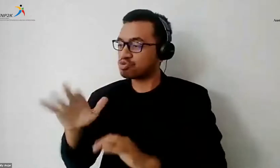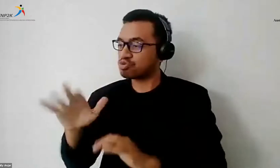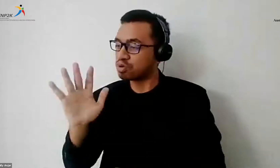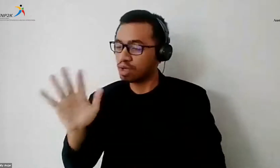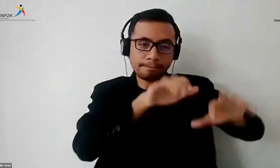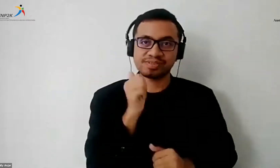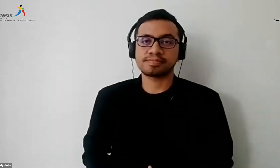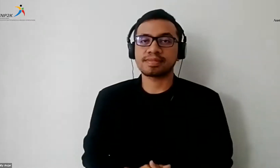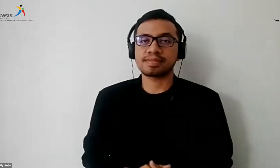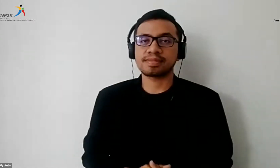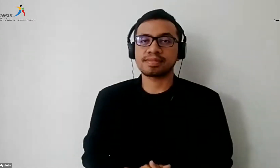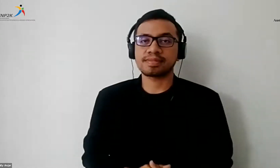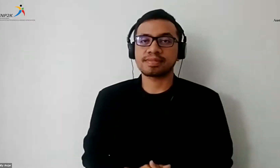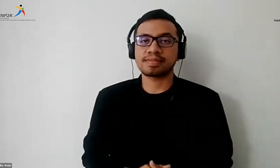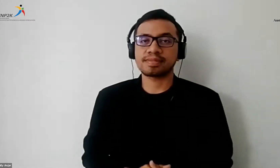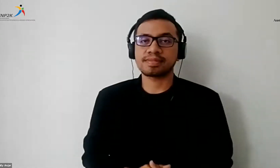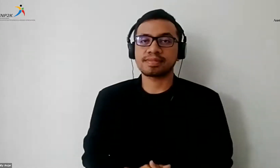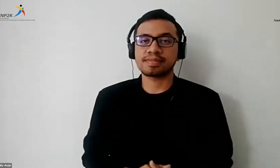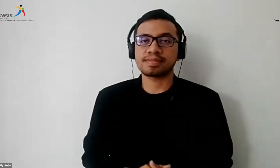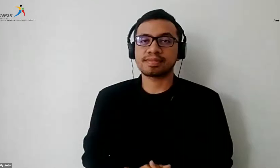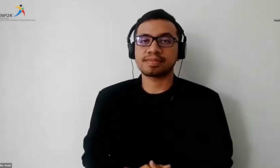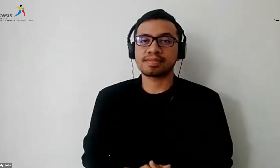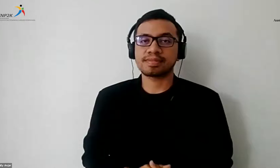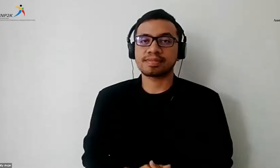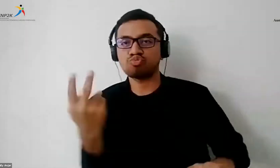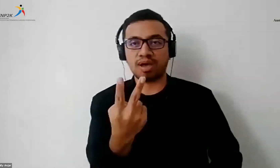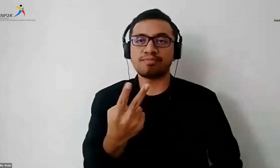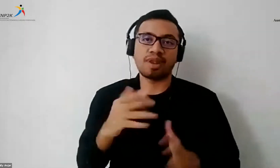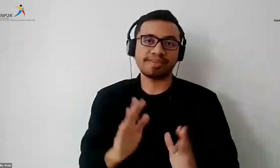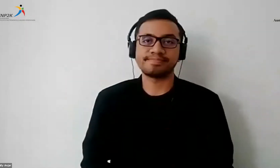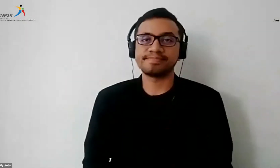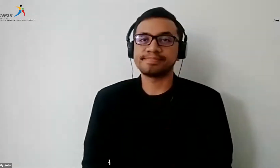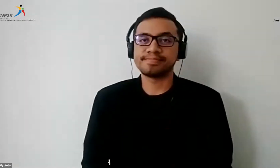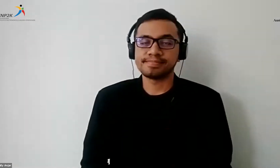menjawab secara lisan atau cukup menjawab dalam tulisan.